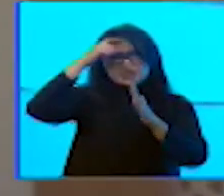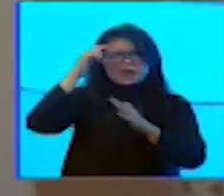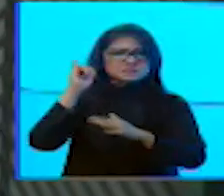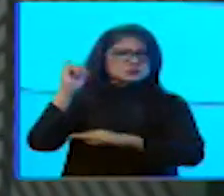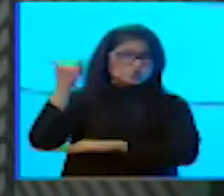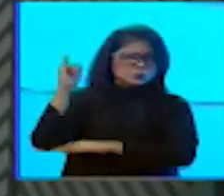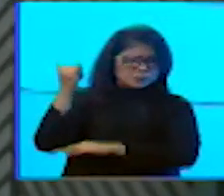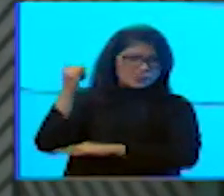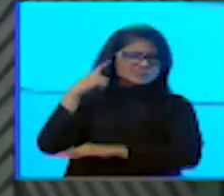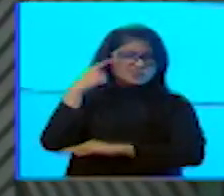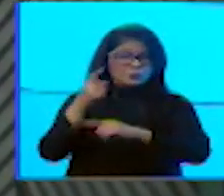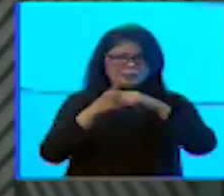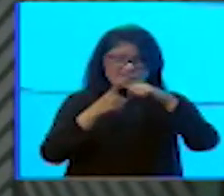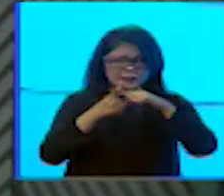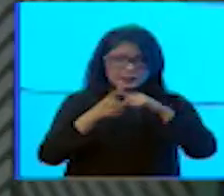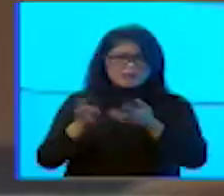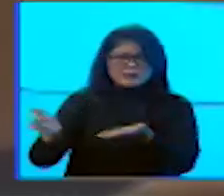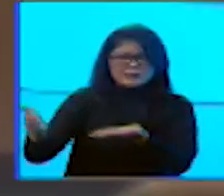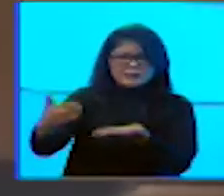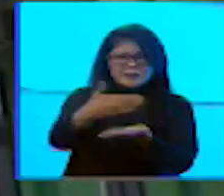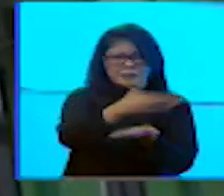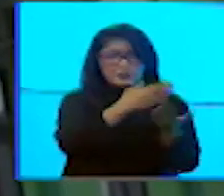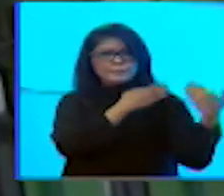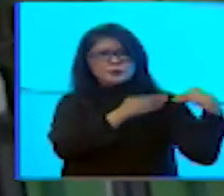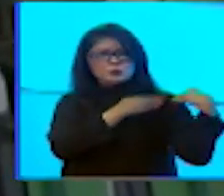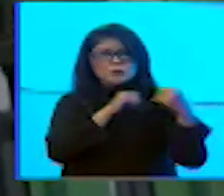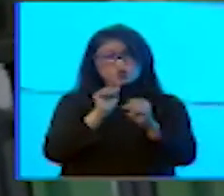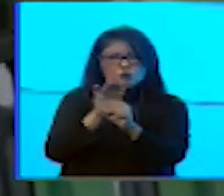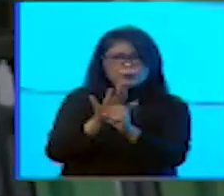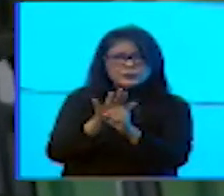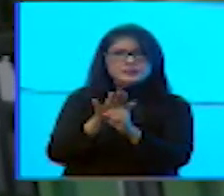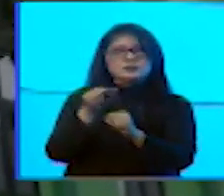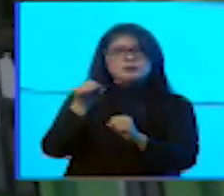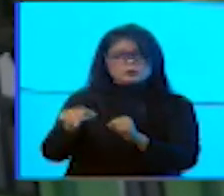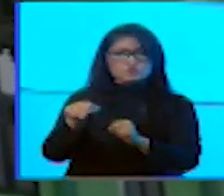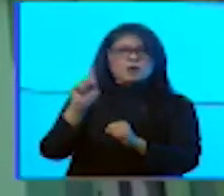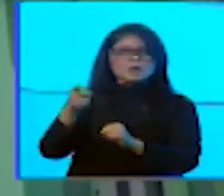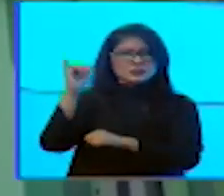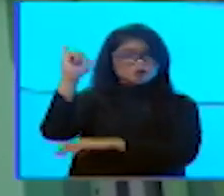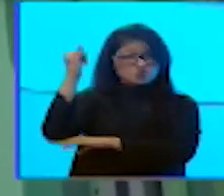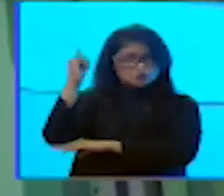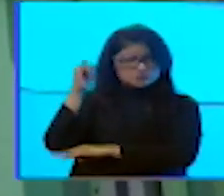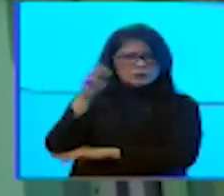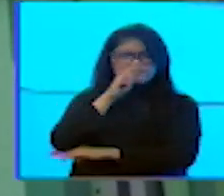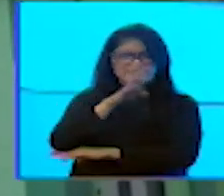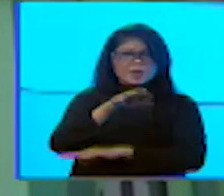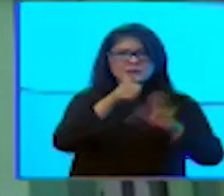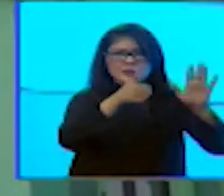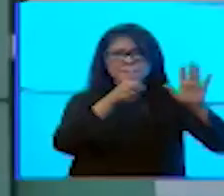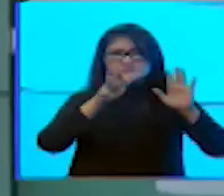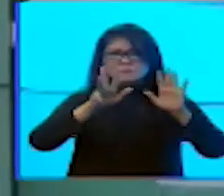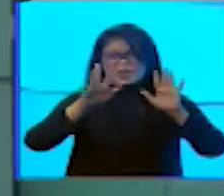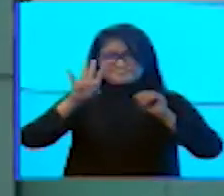Istimewa Yogyakarta data Satgas penanganan qobid yay terdapat 694 kasus